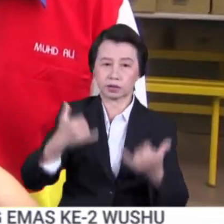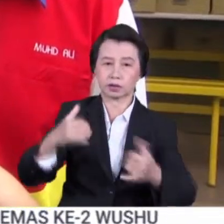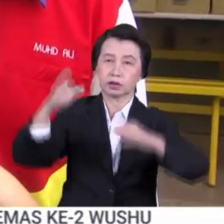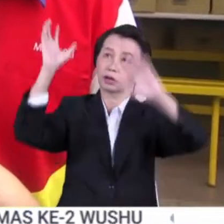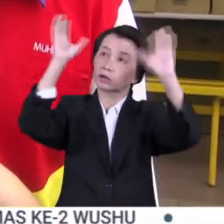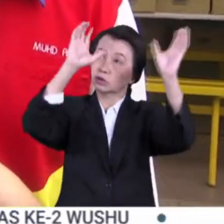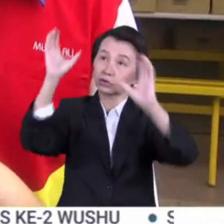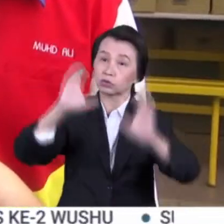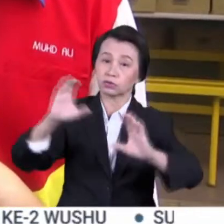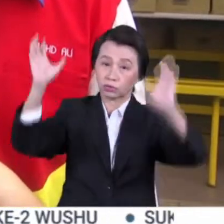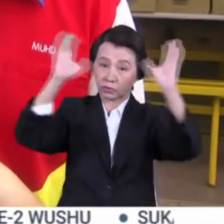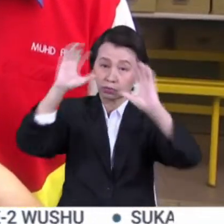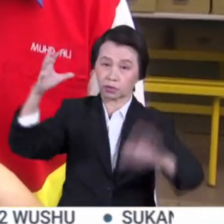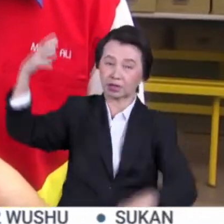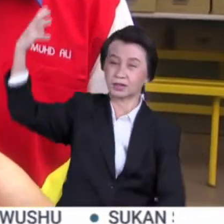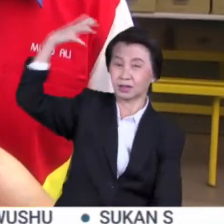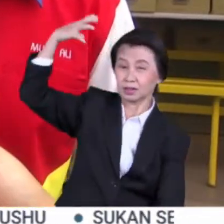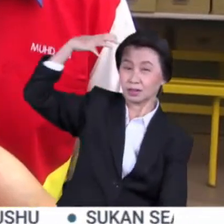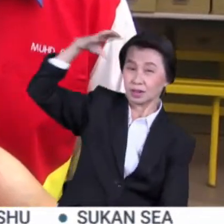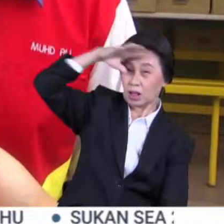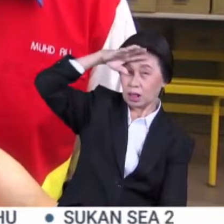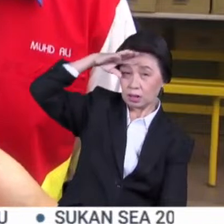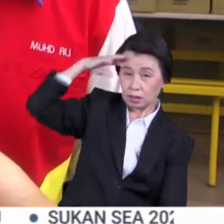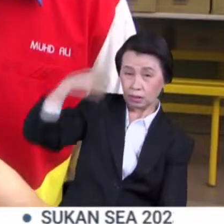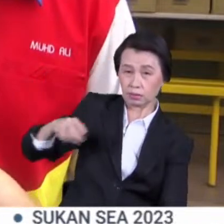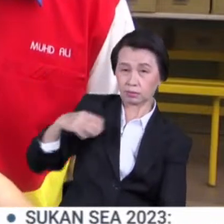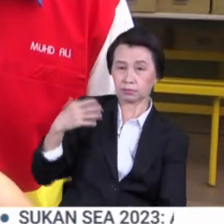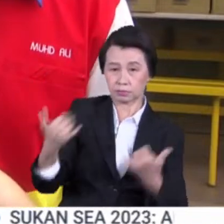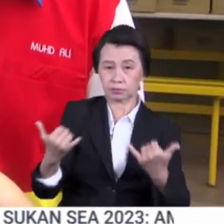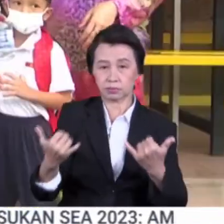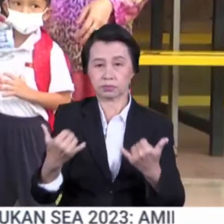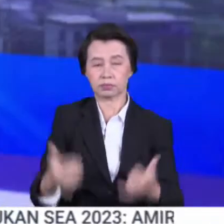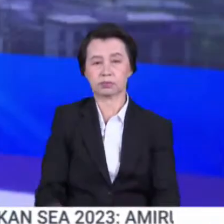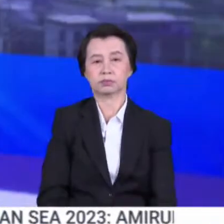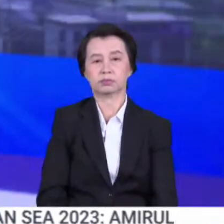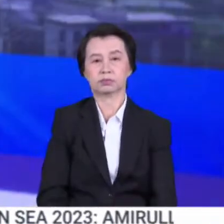yang panas sekarang ni.